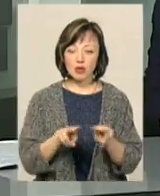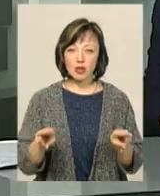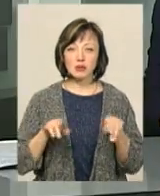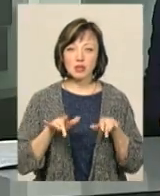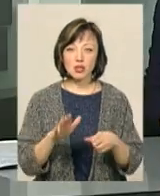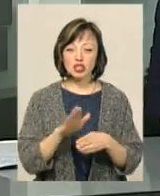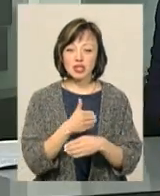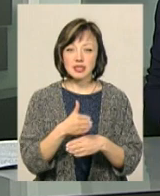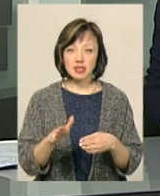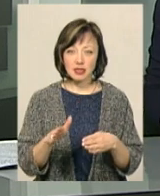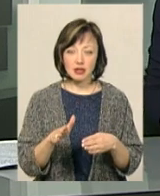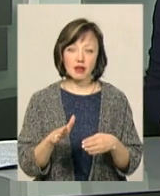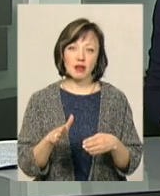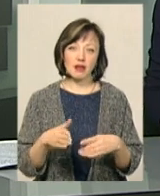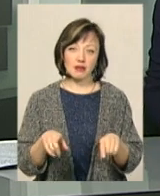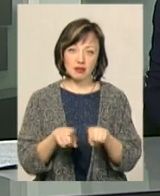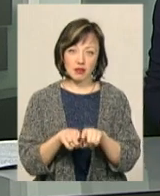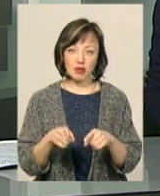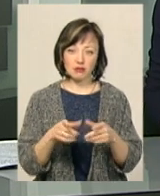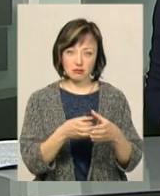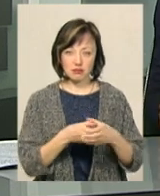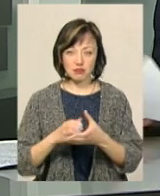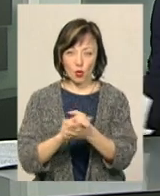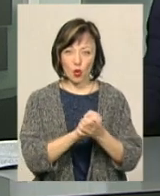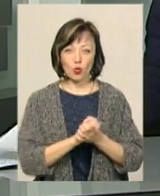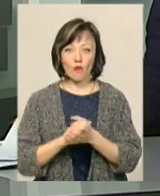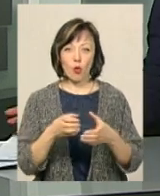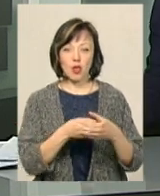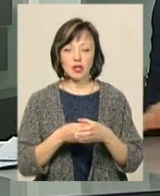заходи частина тімбілдингу, яка згуртовує колектив.